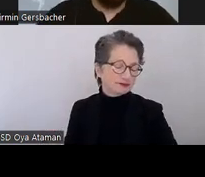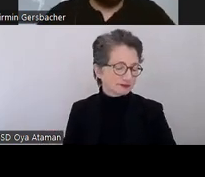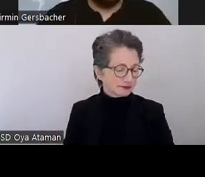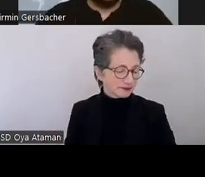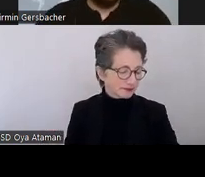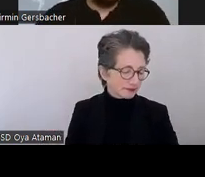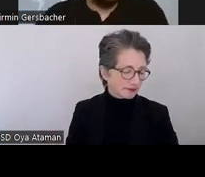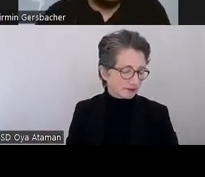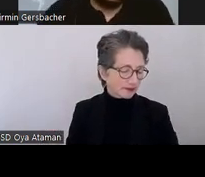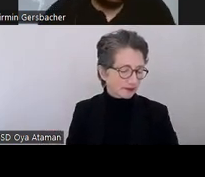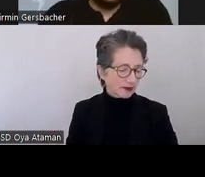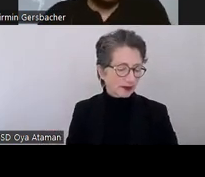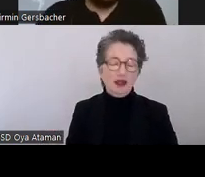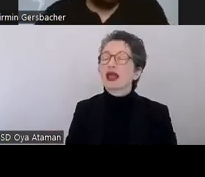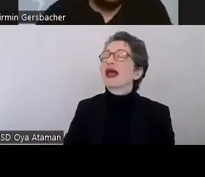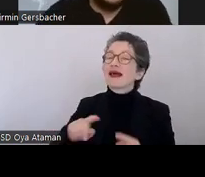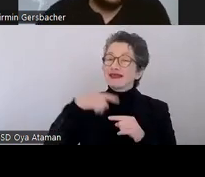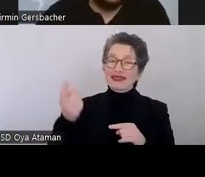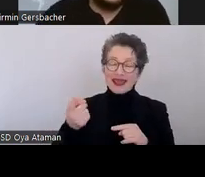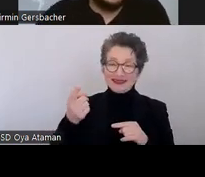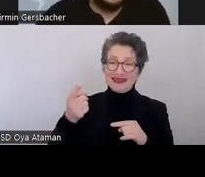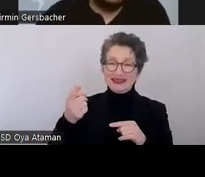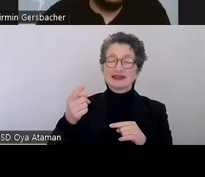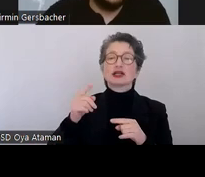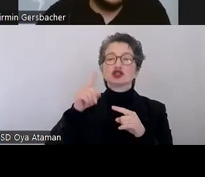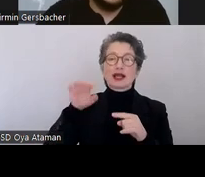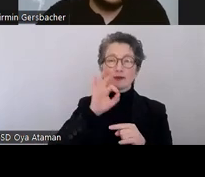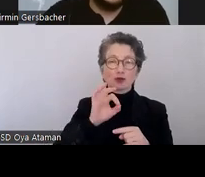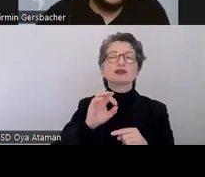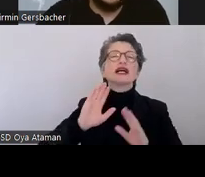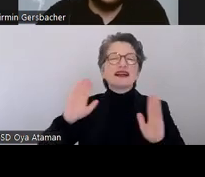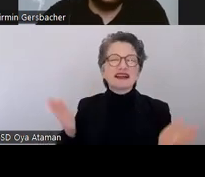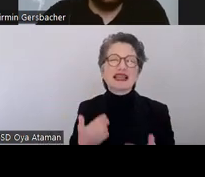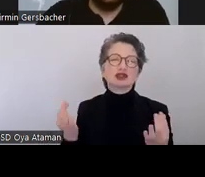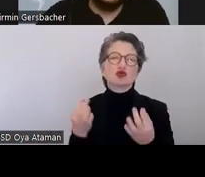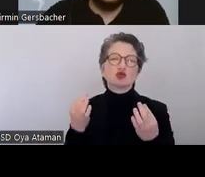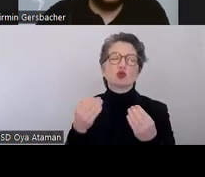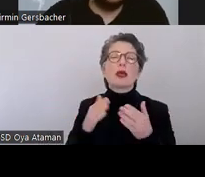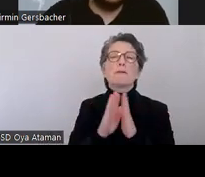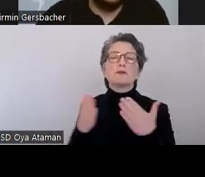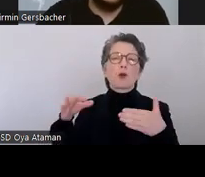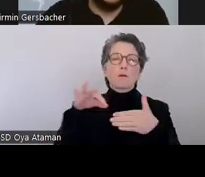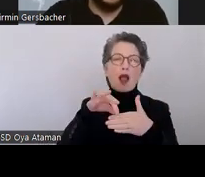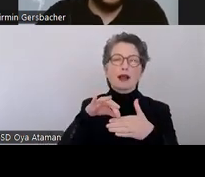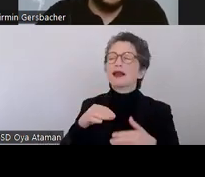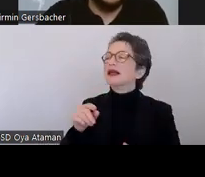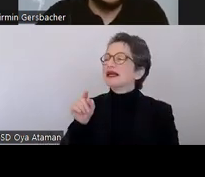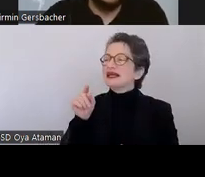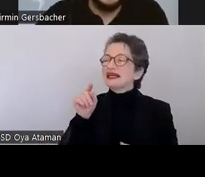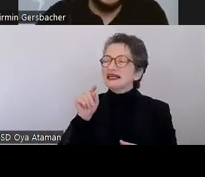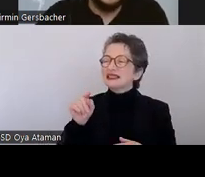Der nächste Checkpunkt, auch wieder mit diesem Bookmarklet, ist, es werden nicht grundlos Überschriften